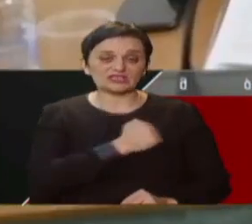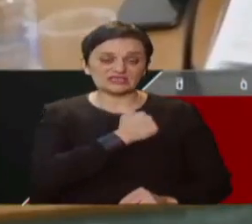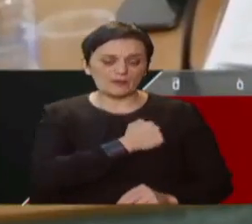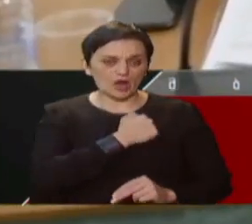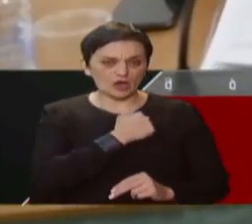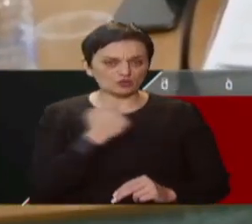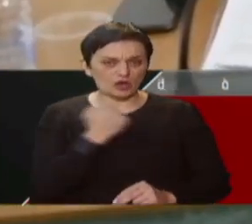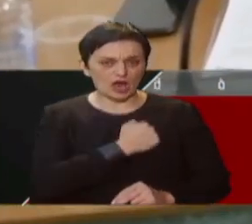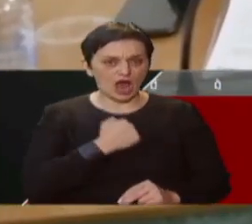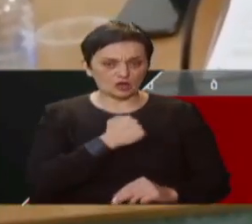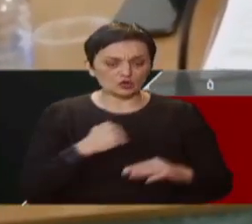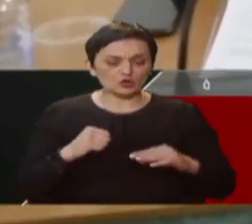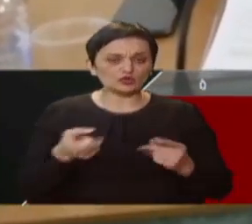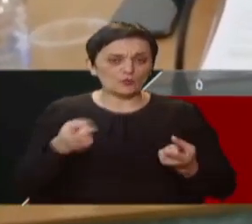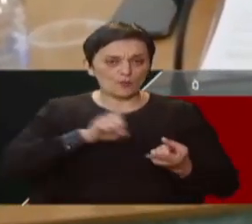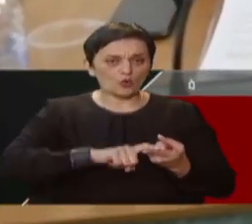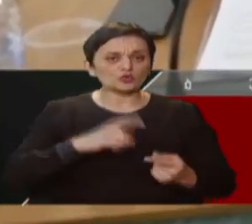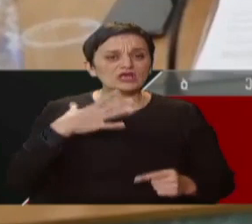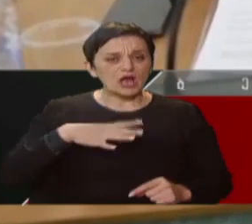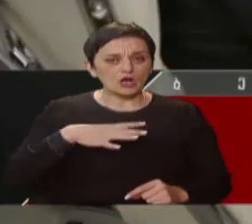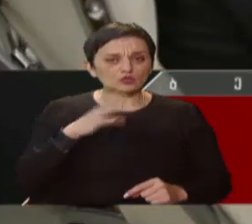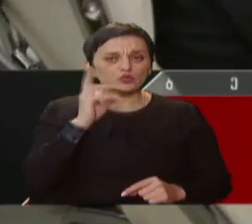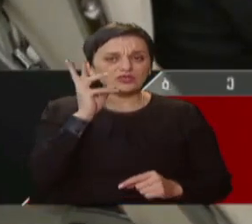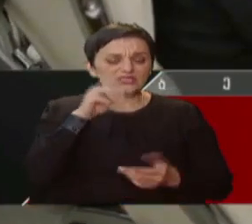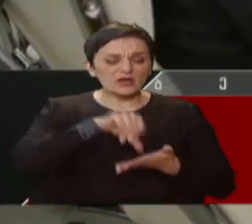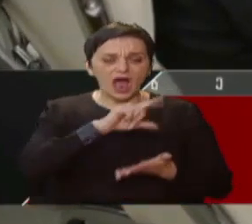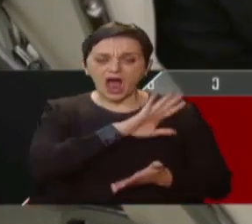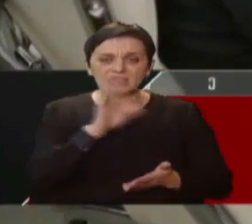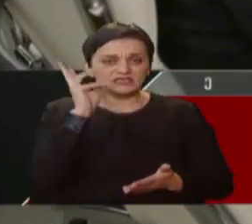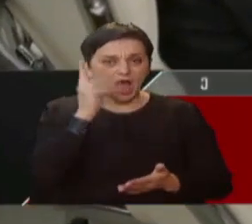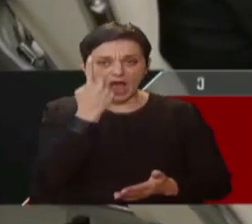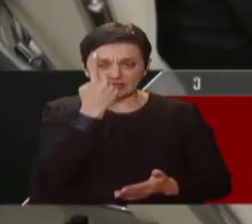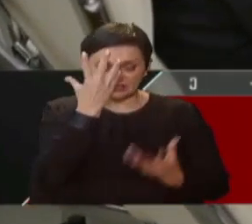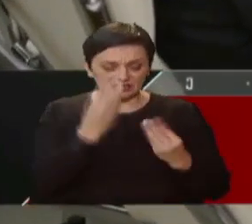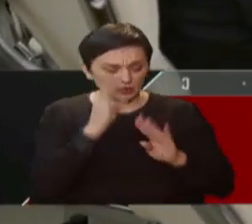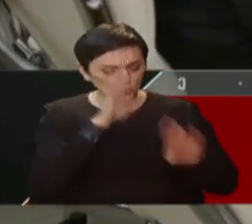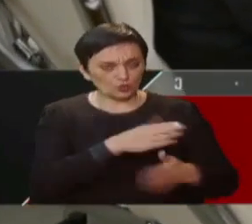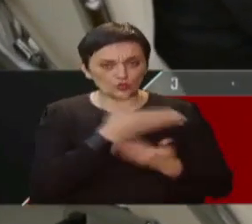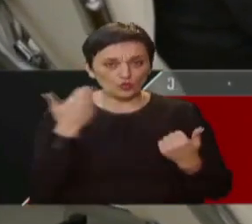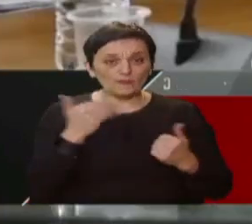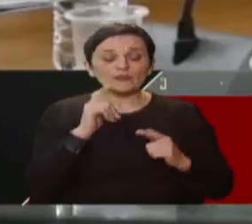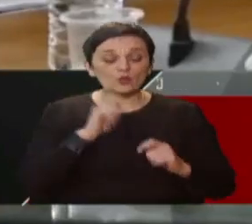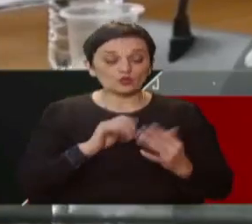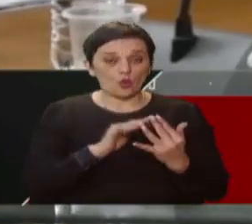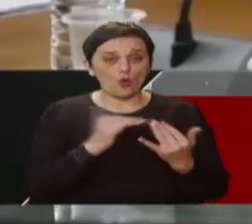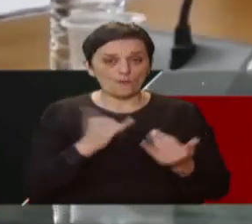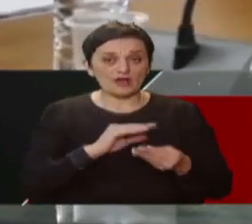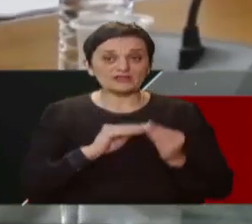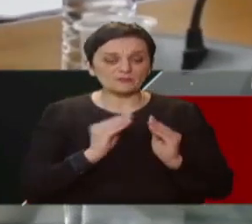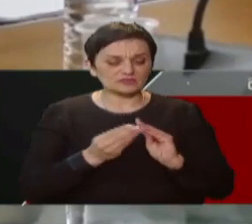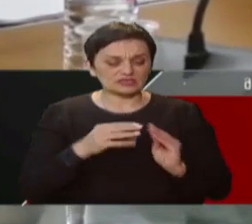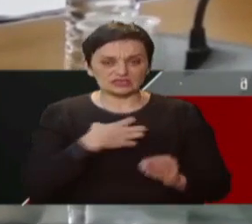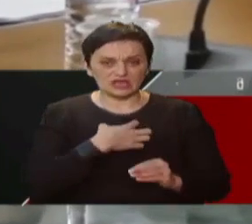ფონზე ქართულ დიპლომატიურ წარმომადგენლობას საელჩო არც ერთი დღე არ დაუტოვებია. უკრაინაში რუსეთის ომი წლის მთავარ გამოწვევად